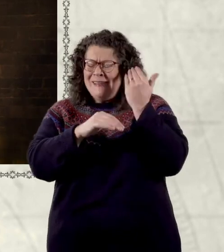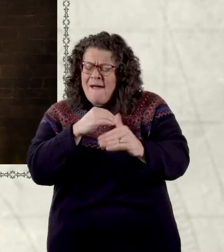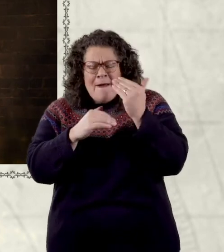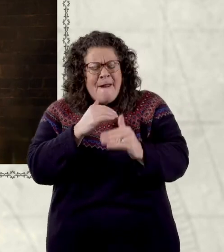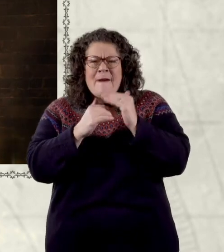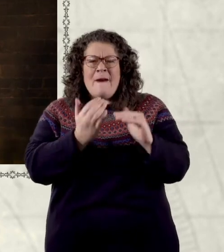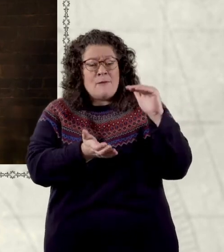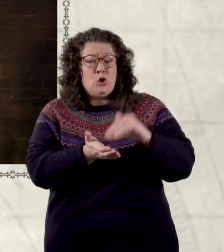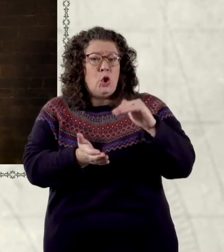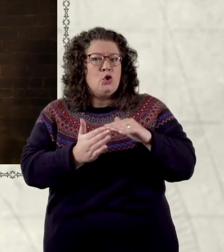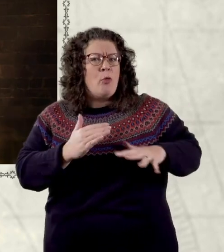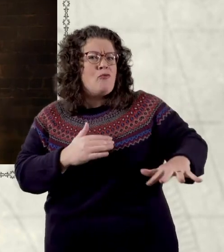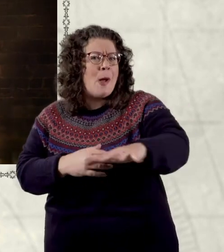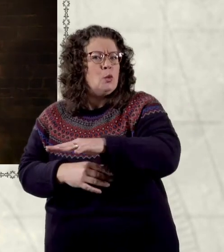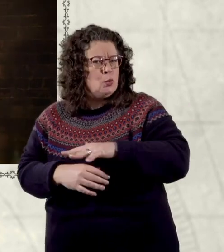llawr.